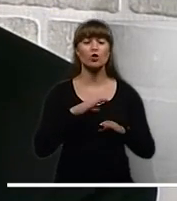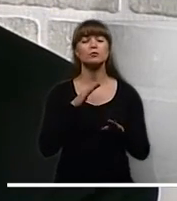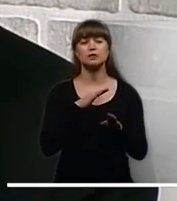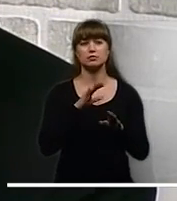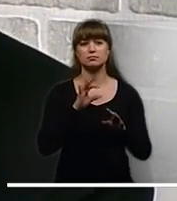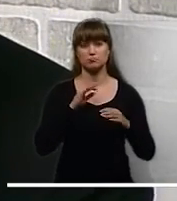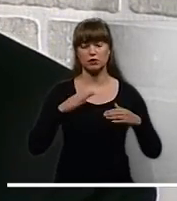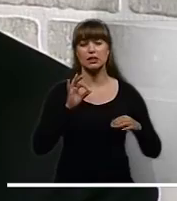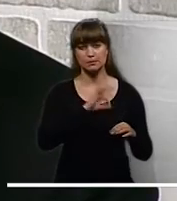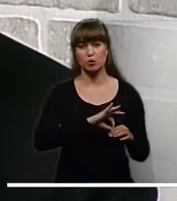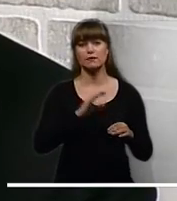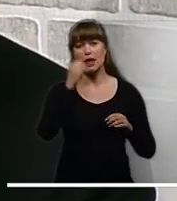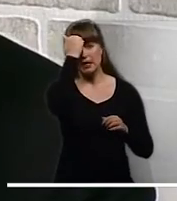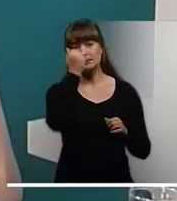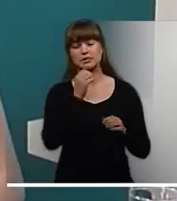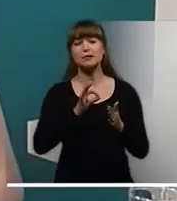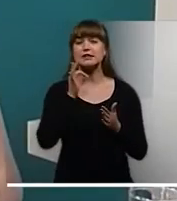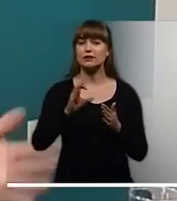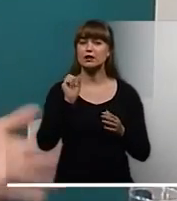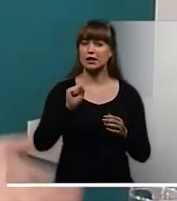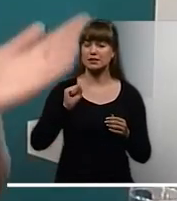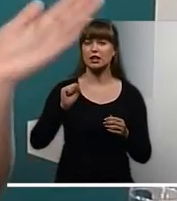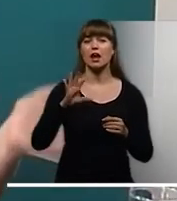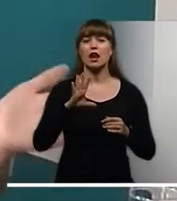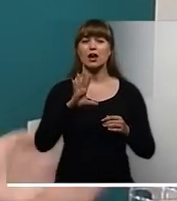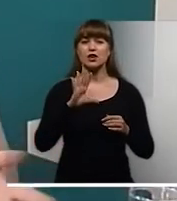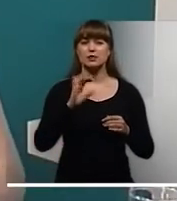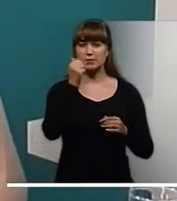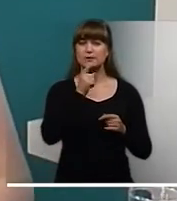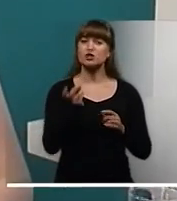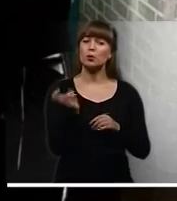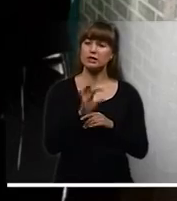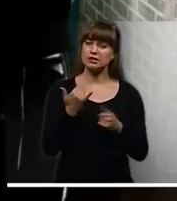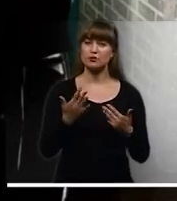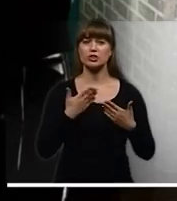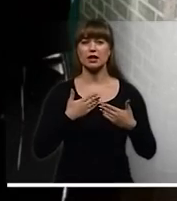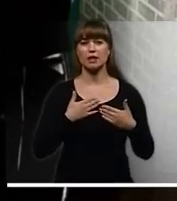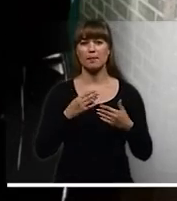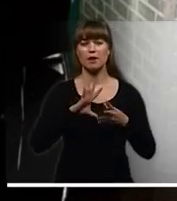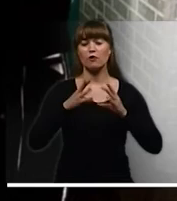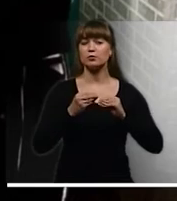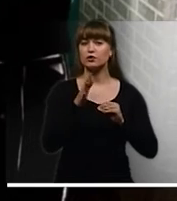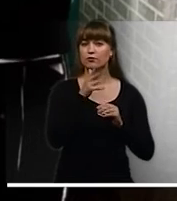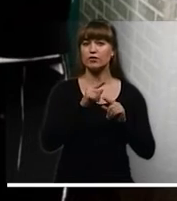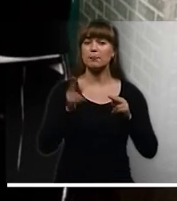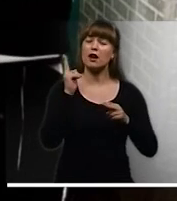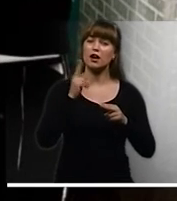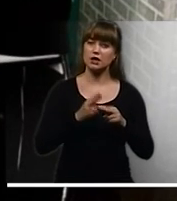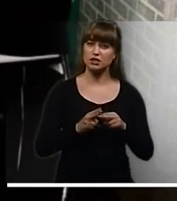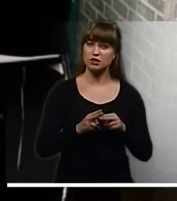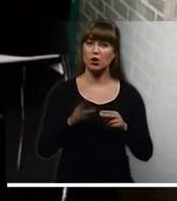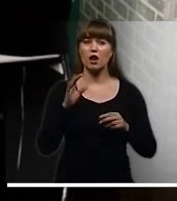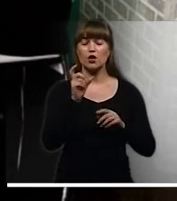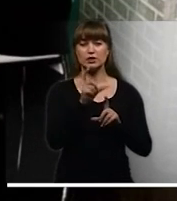быть использованы. Спасибо за ответ, Александр Александрович. Спасибо, что вы пришли сегодня к нам. У нас, в общем, время программы подошло к концу. Спасибо. У